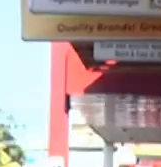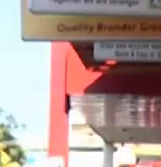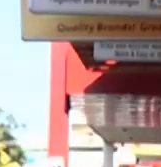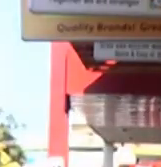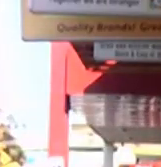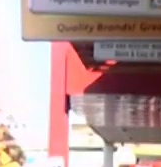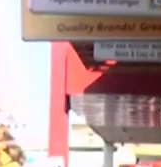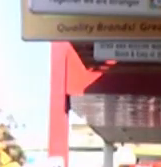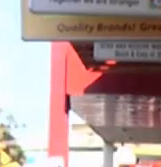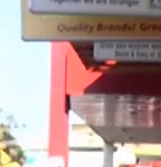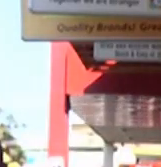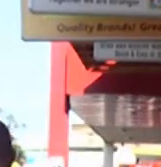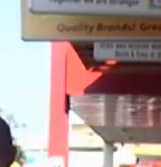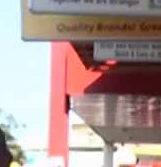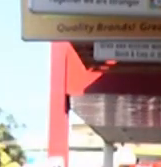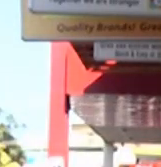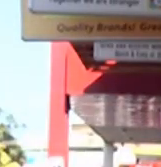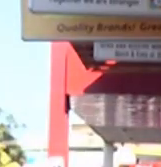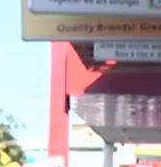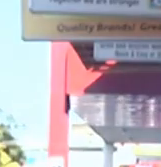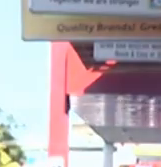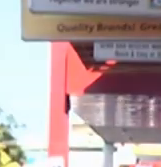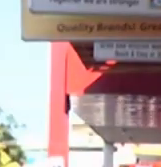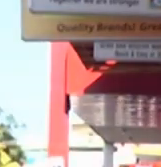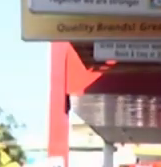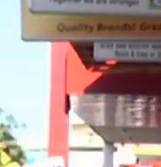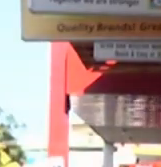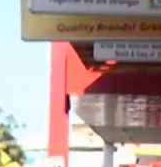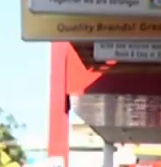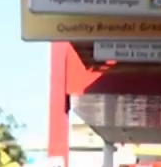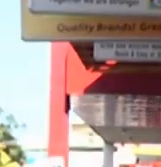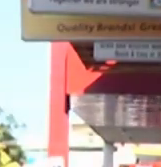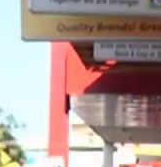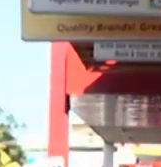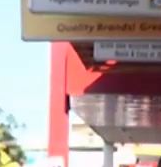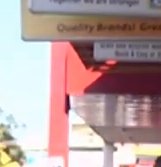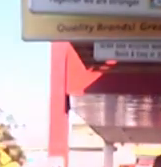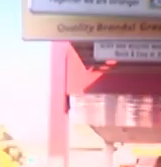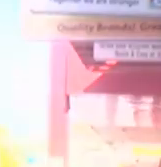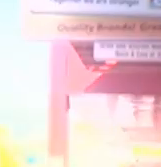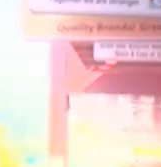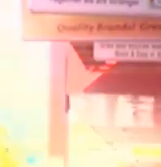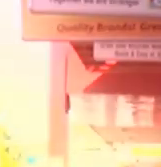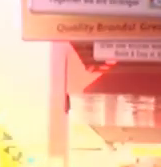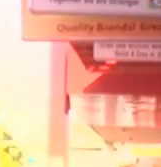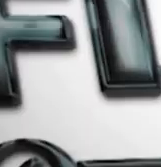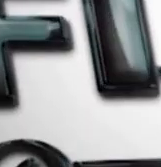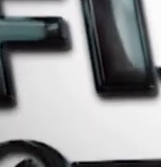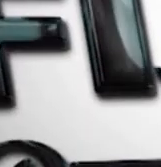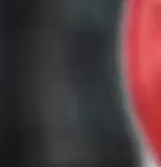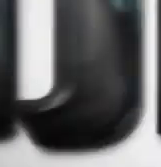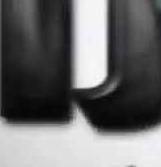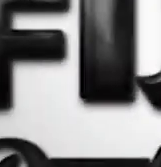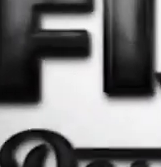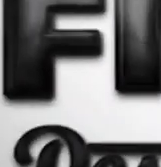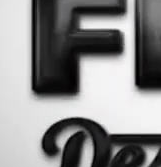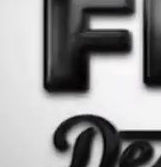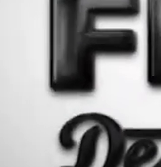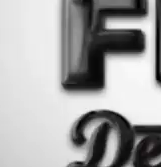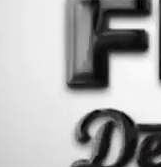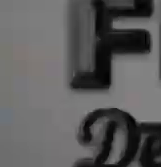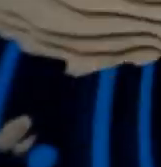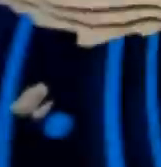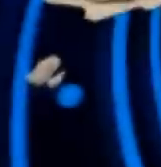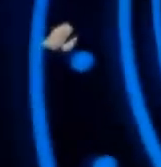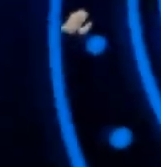baik kemudian jadi beratau रेडियो फिजी बहुत रेडियो फिजी रोज सुनता हूँ रेडियो फिजी 2 देश